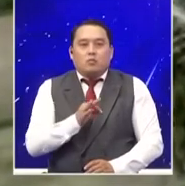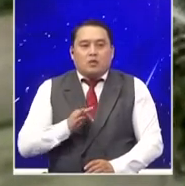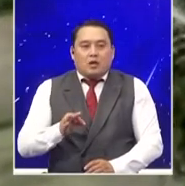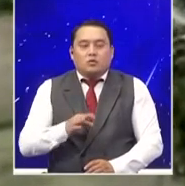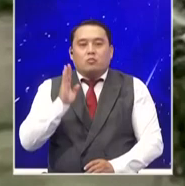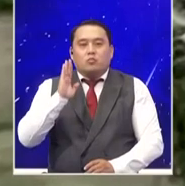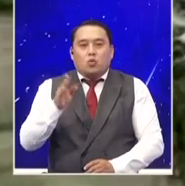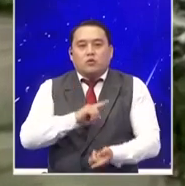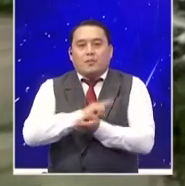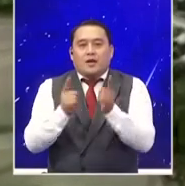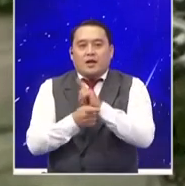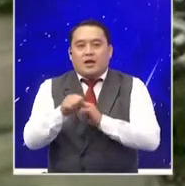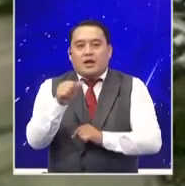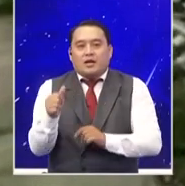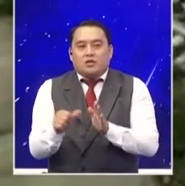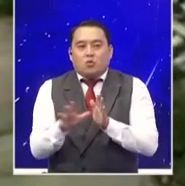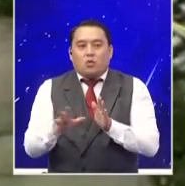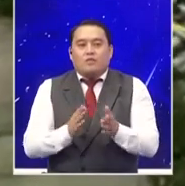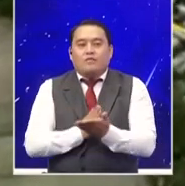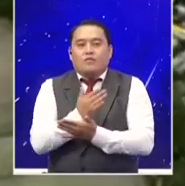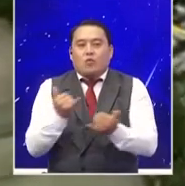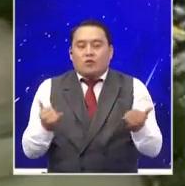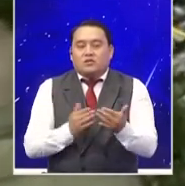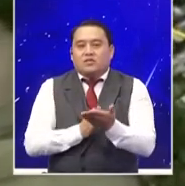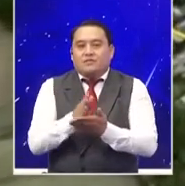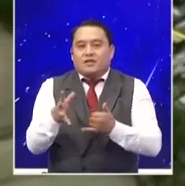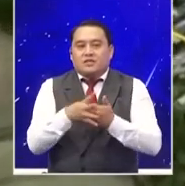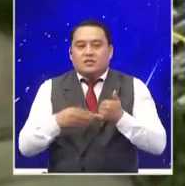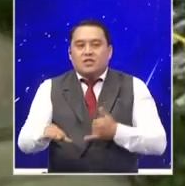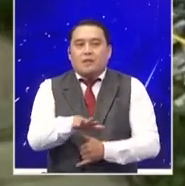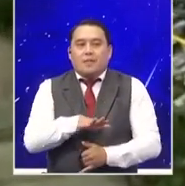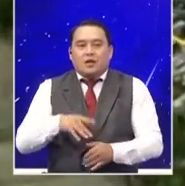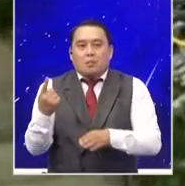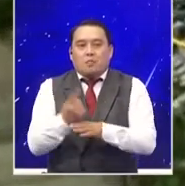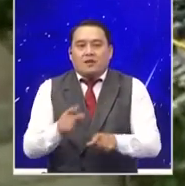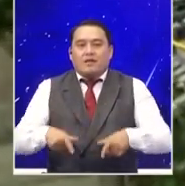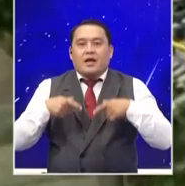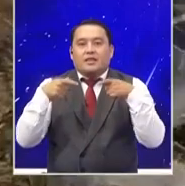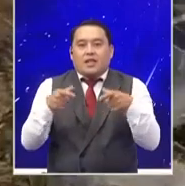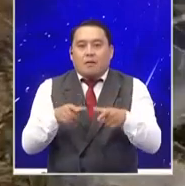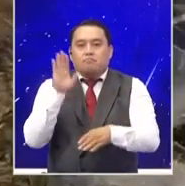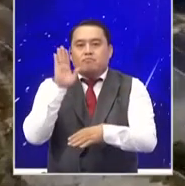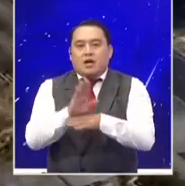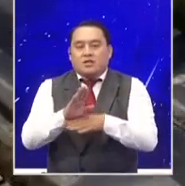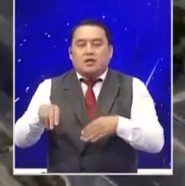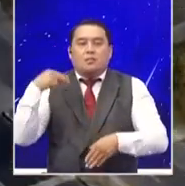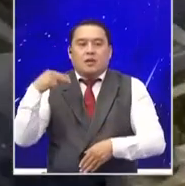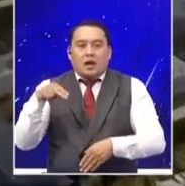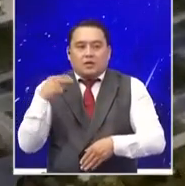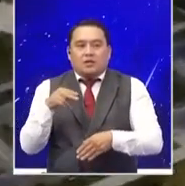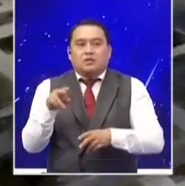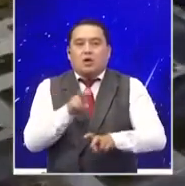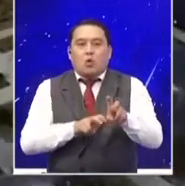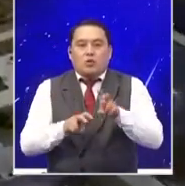скором времени перейдет в электронный формат оказания госуслуг в сфере земельных отношений. Первым шагом реализации послания президента стала